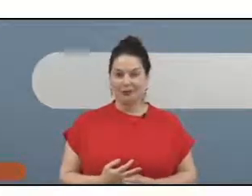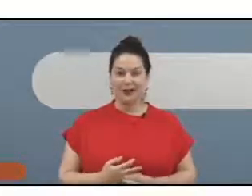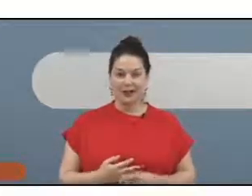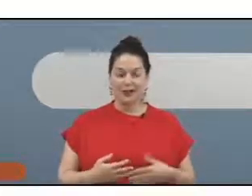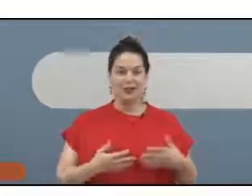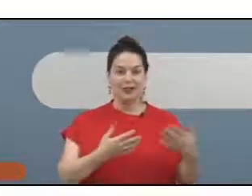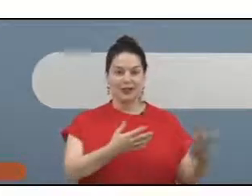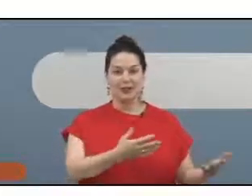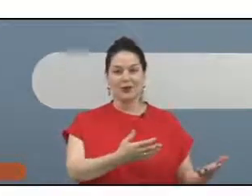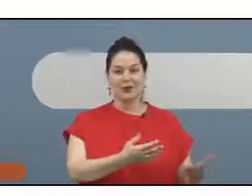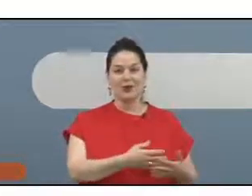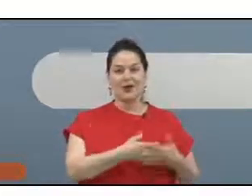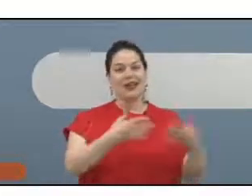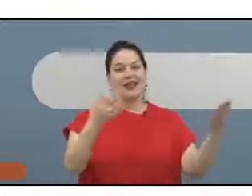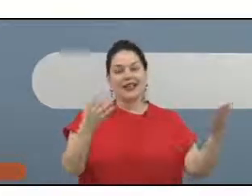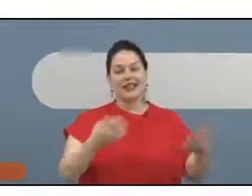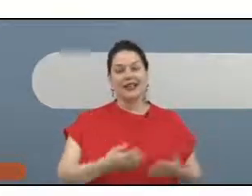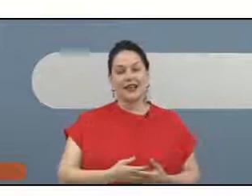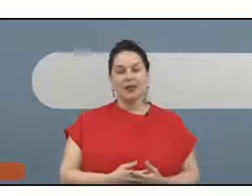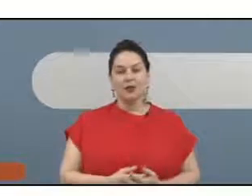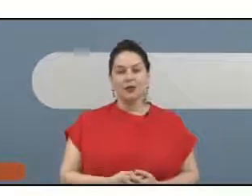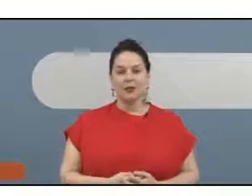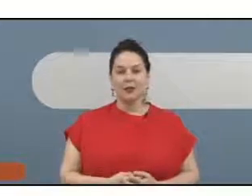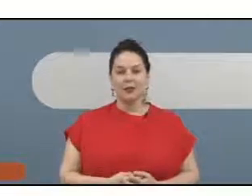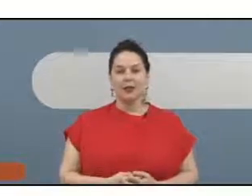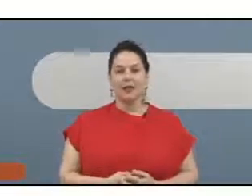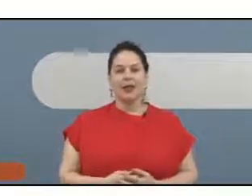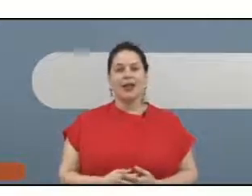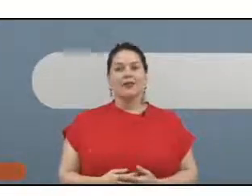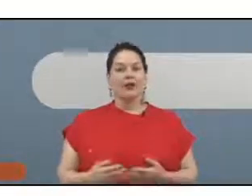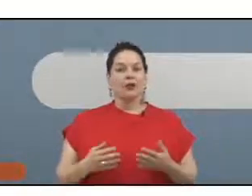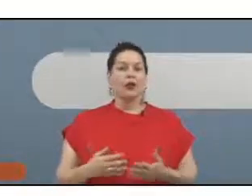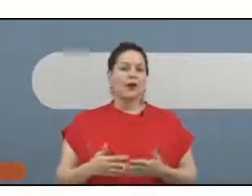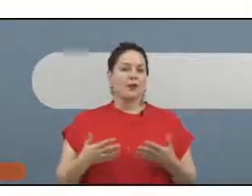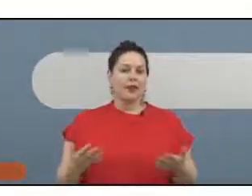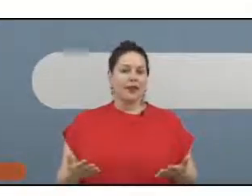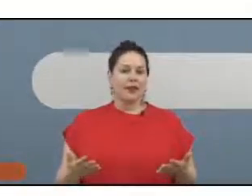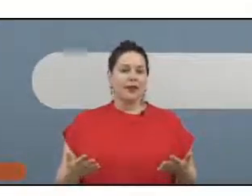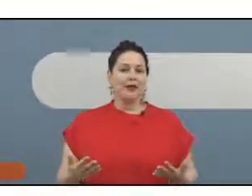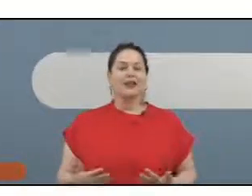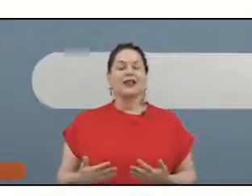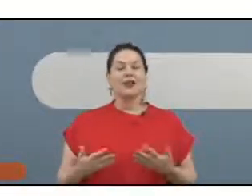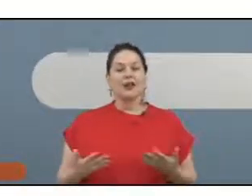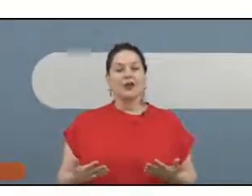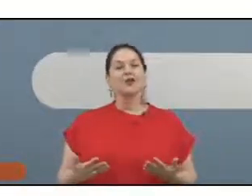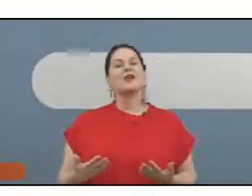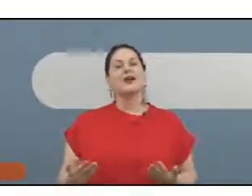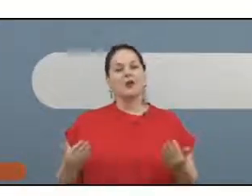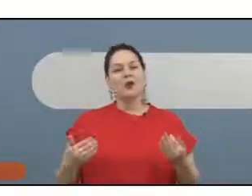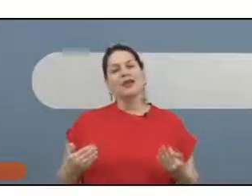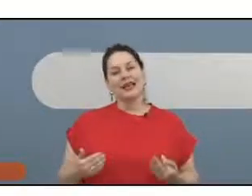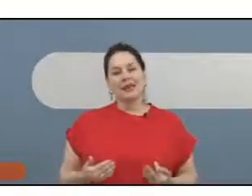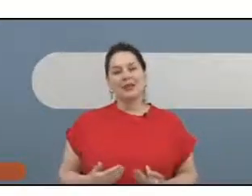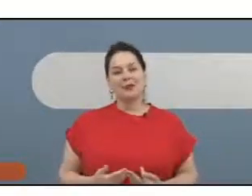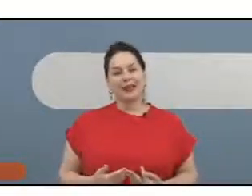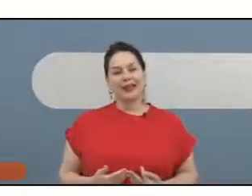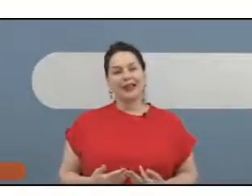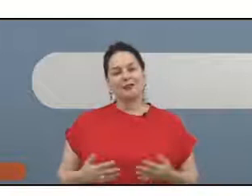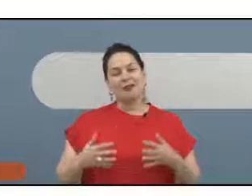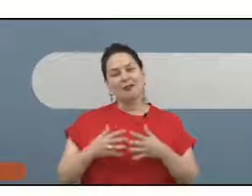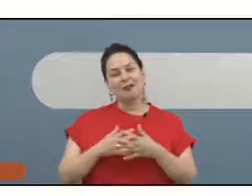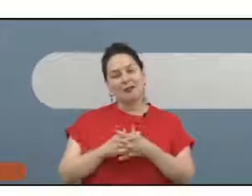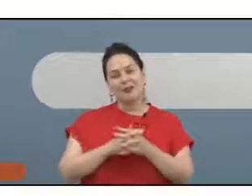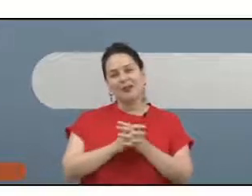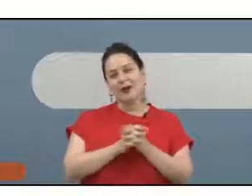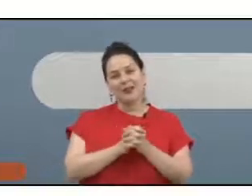מטוסים, והאחים רייט כמובן שעשו לנו את הצעד העצום קדימה, ואנחנו רואים גם את פיטר פן שרצה לעוף וגם לא רצה